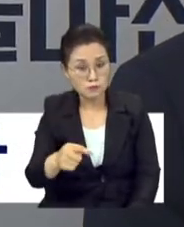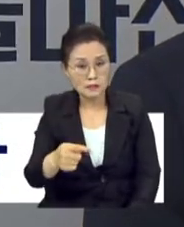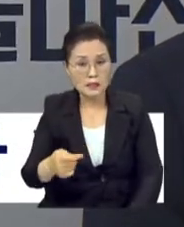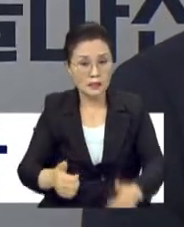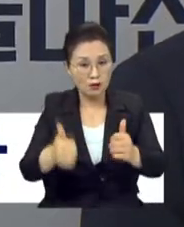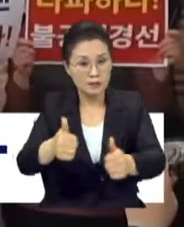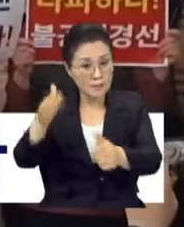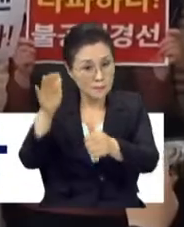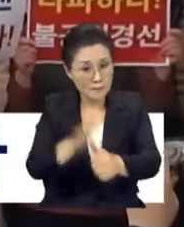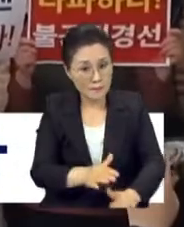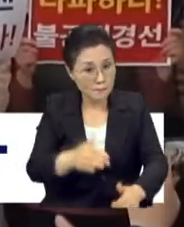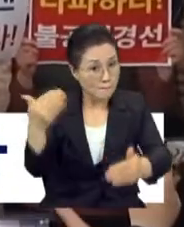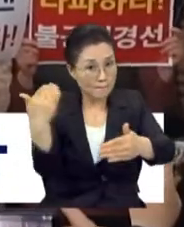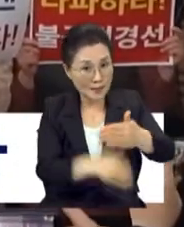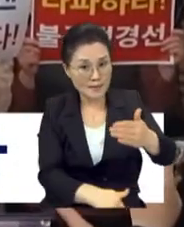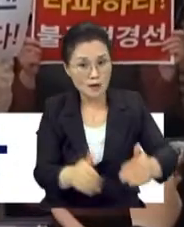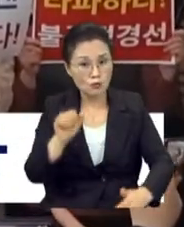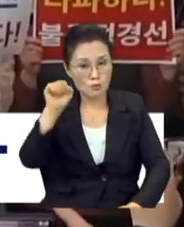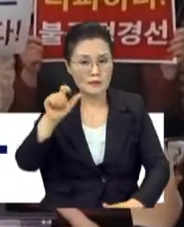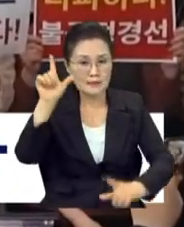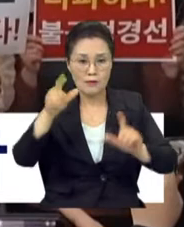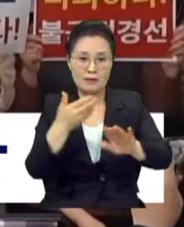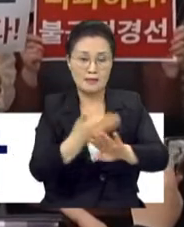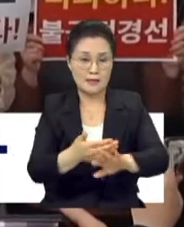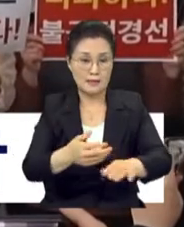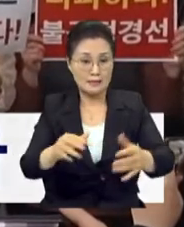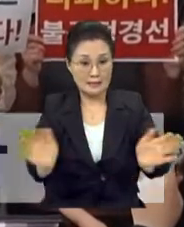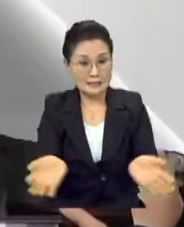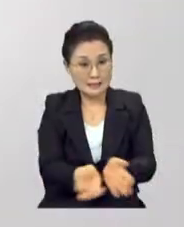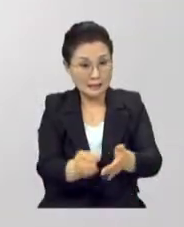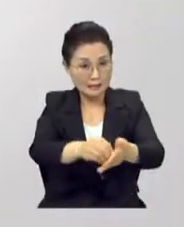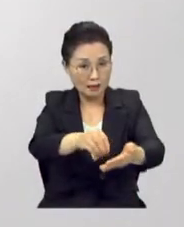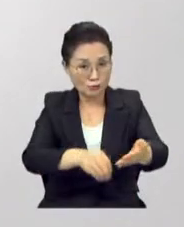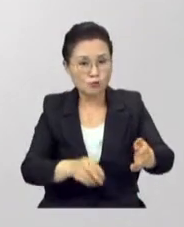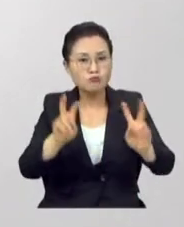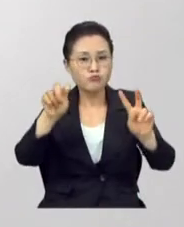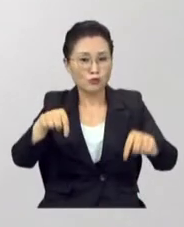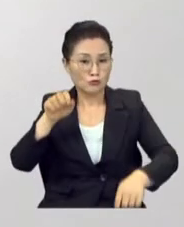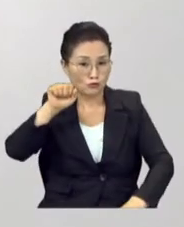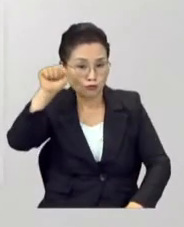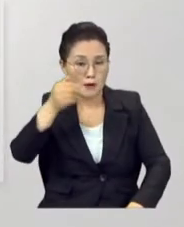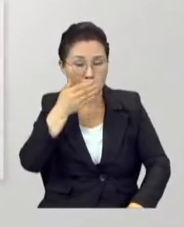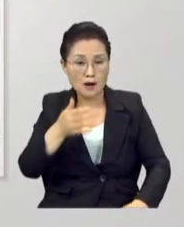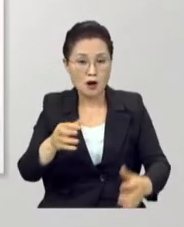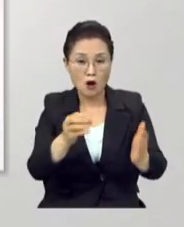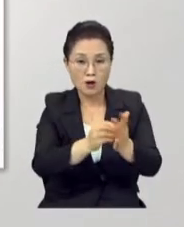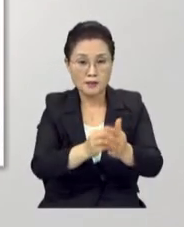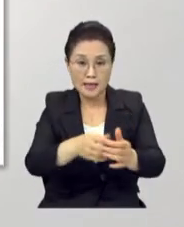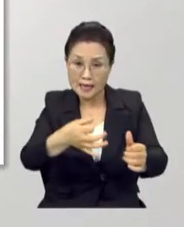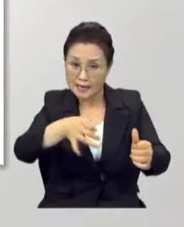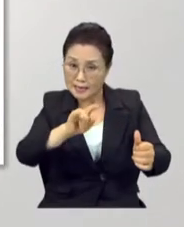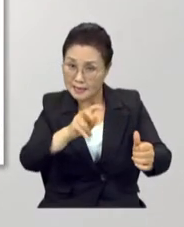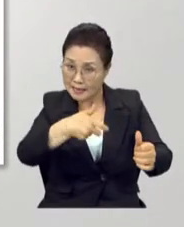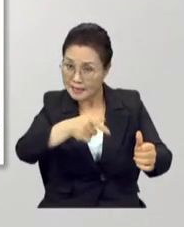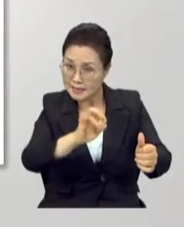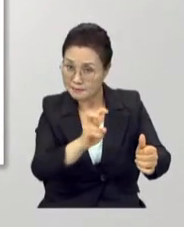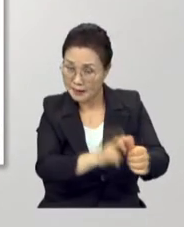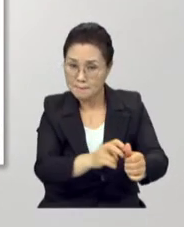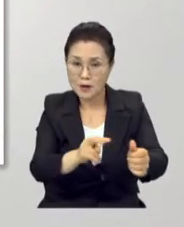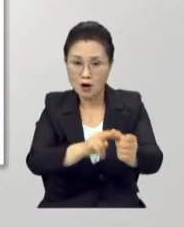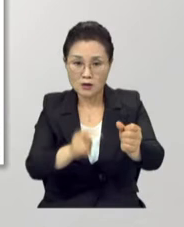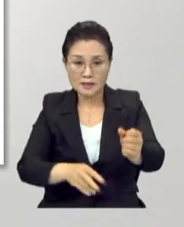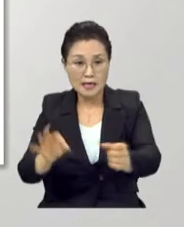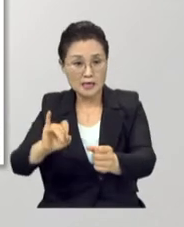다릅니다 탈 단기 무소속 출마가 줄을 잇고 있습니다 거제의 김한표 전 국회의원 부터 거창의